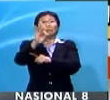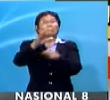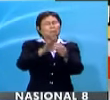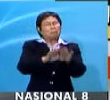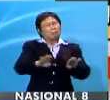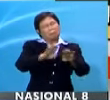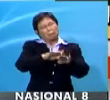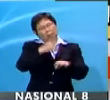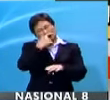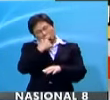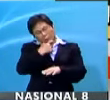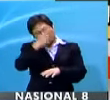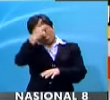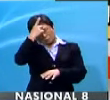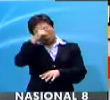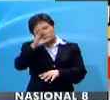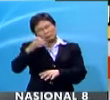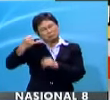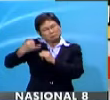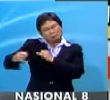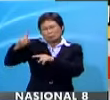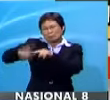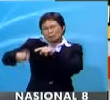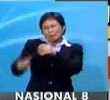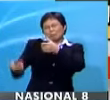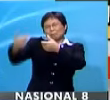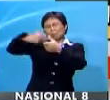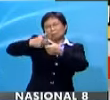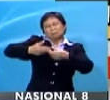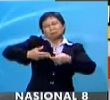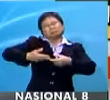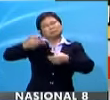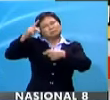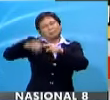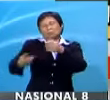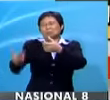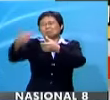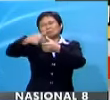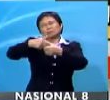cukup menyedihkan buat Datuk Lee chongwe yang gagal melayakkan diri secara